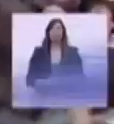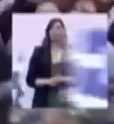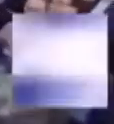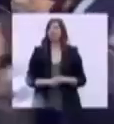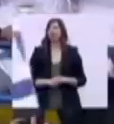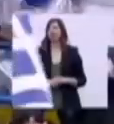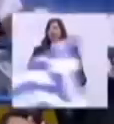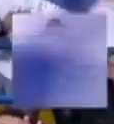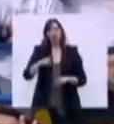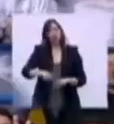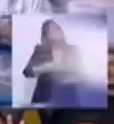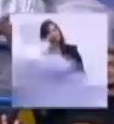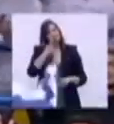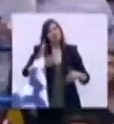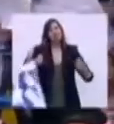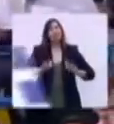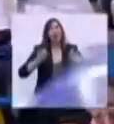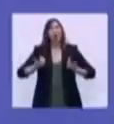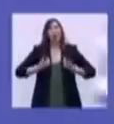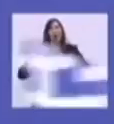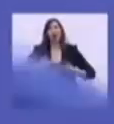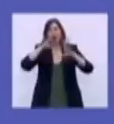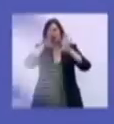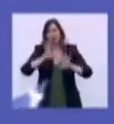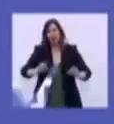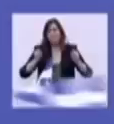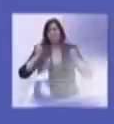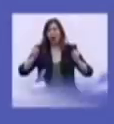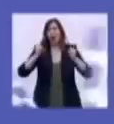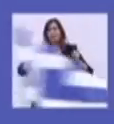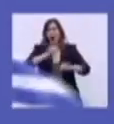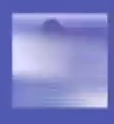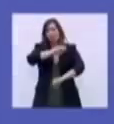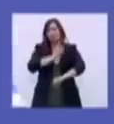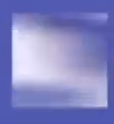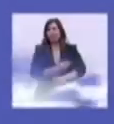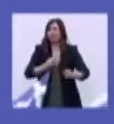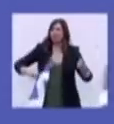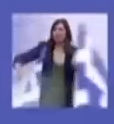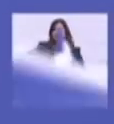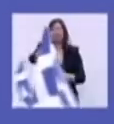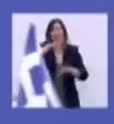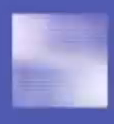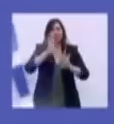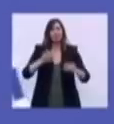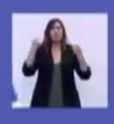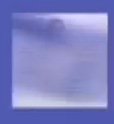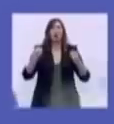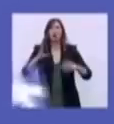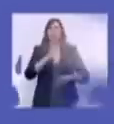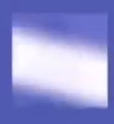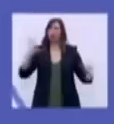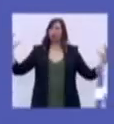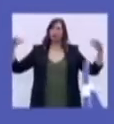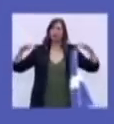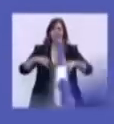Κοντόψαλμος, αλληλούια. Τις μέρες μείνανε. Ματσακάρω με δημοσκοπήσεις, το βλέπω. Οι δημοσκοπήσεις που δημοσιεύονται δεν δείχνουν καμία ανατροπή. Δείχνουν